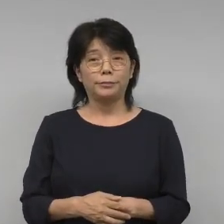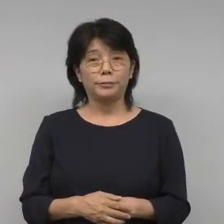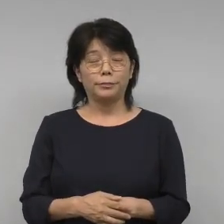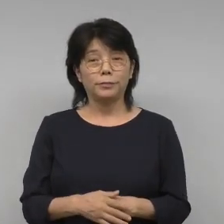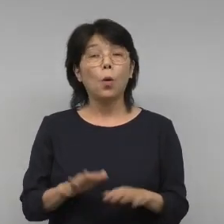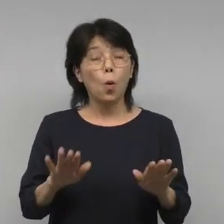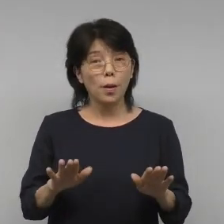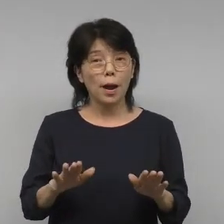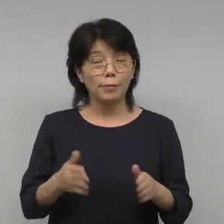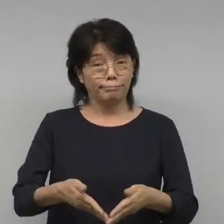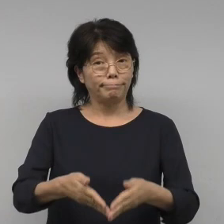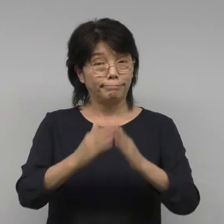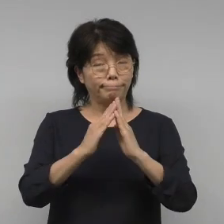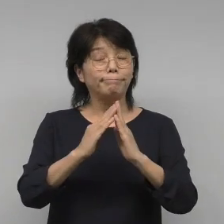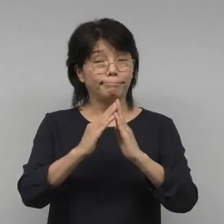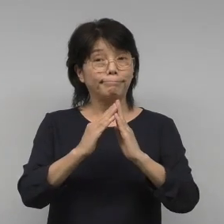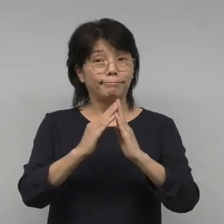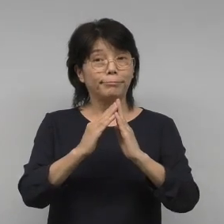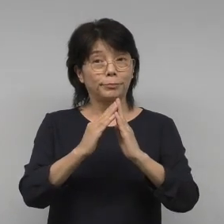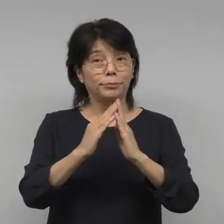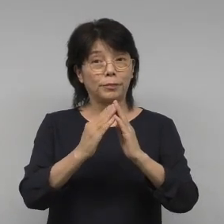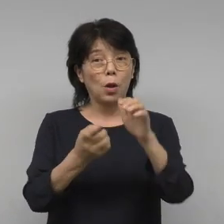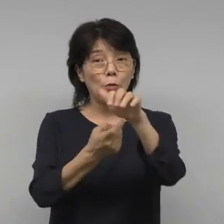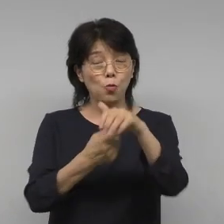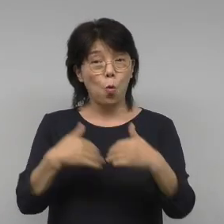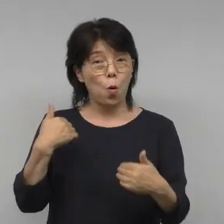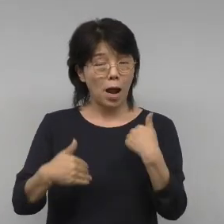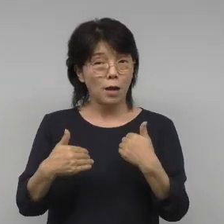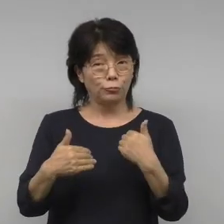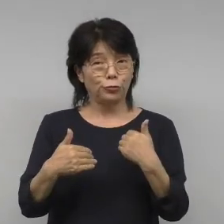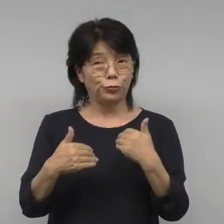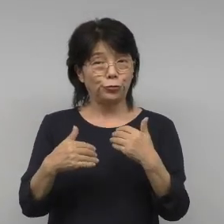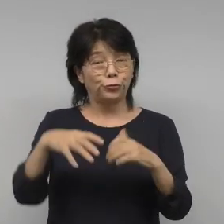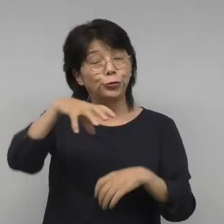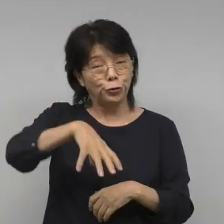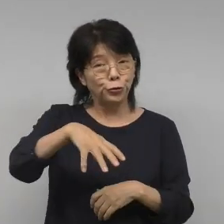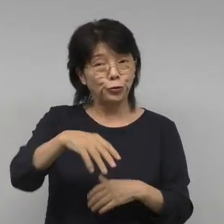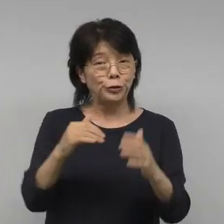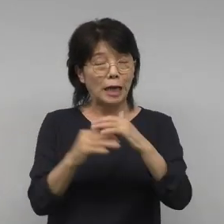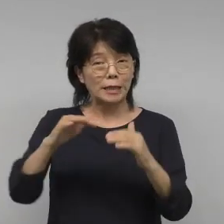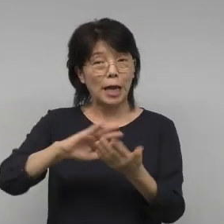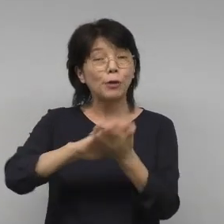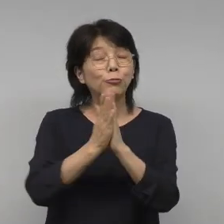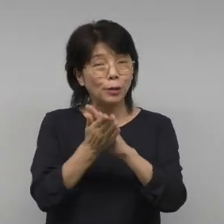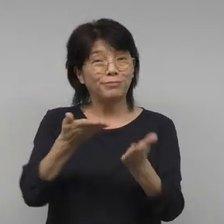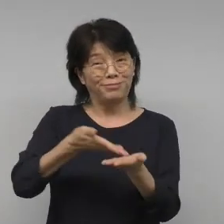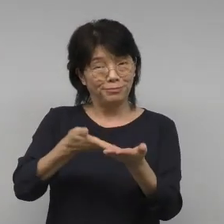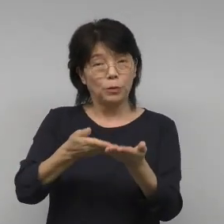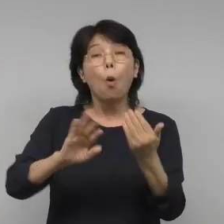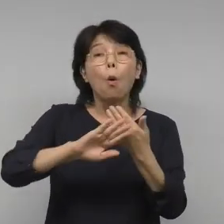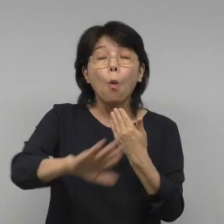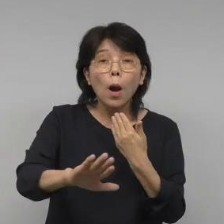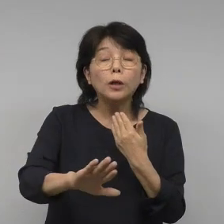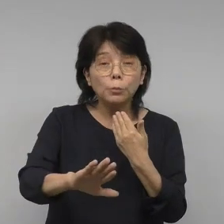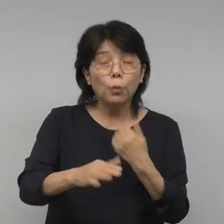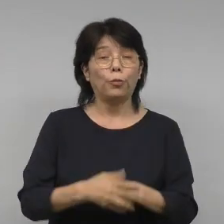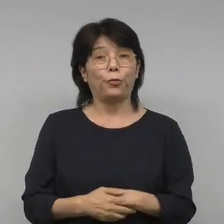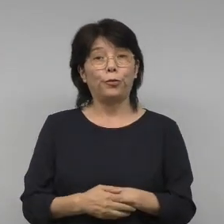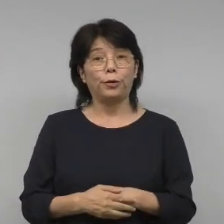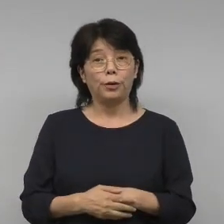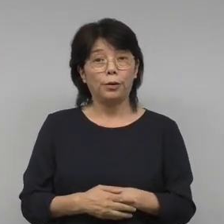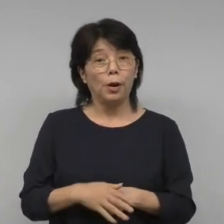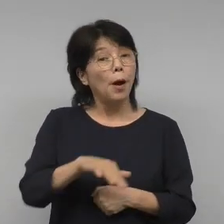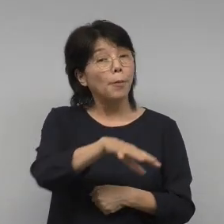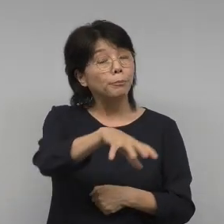今回設立された農学塾野菜クラブの説明ですが、まあ、それ以外にもここから先は少し、周